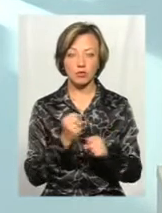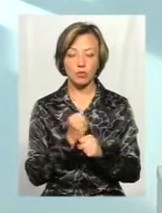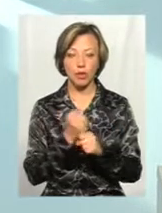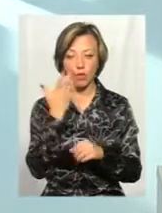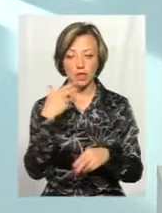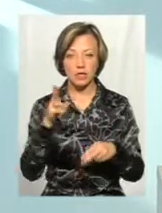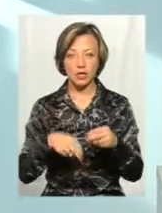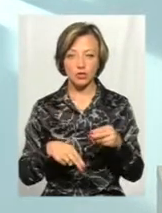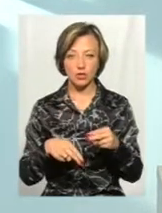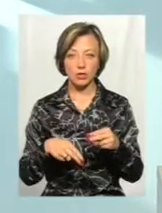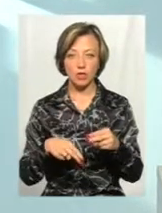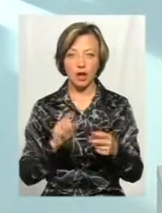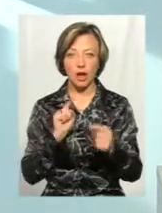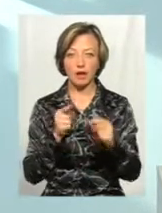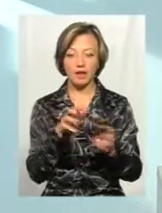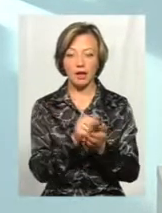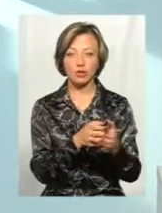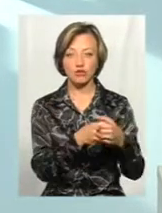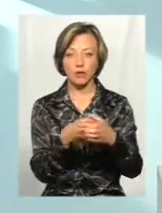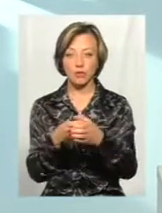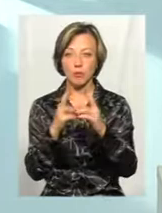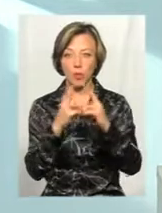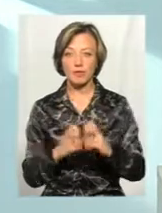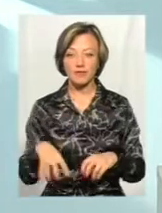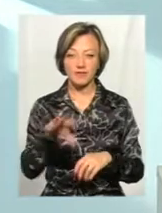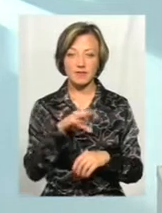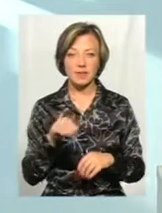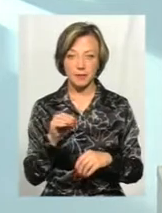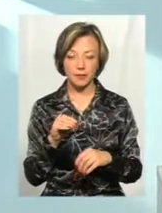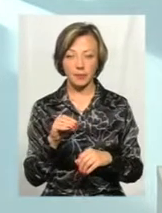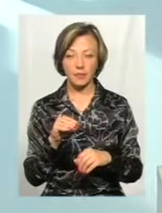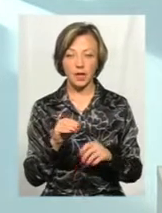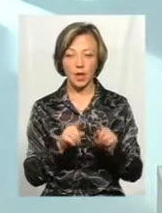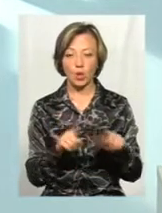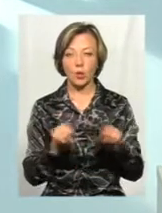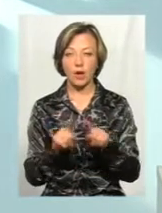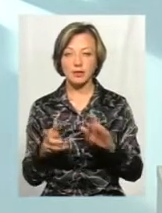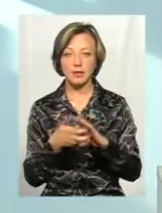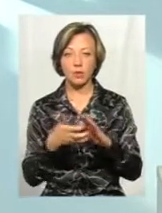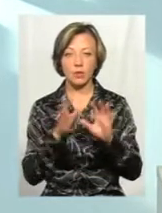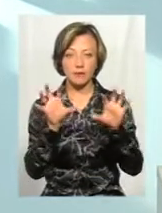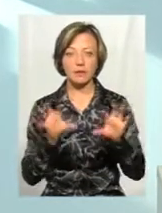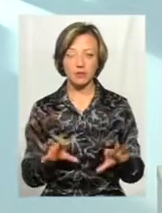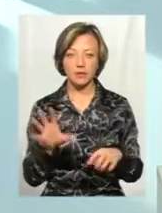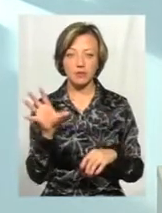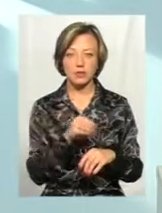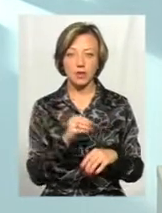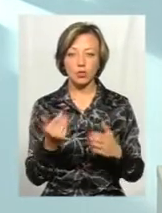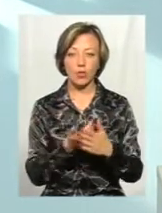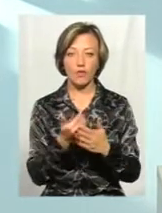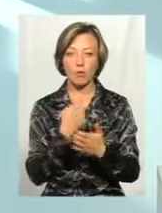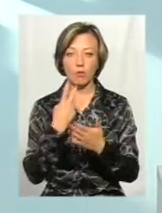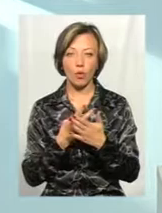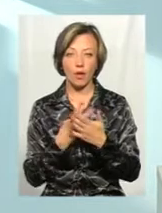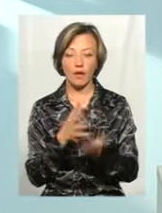коли закінчать роботу антирейдерські штаби, ми проаналізуємо всі нюанси, недоліків законодавства, всі нові